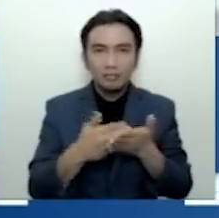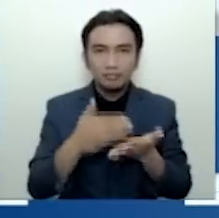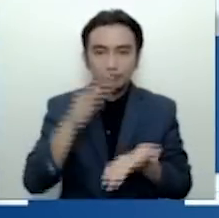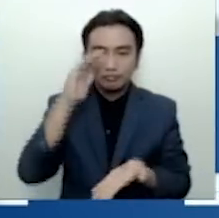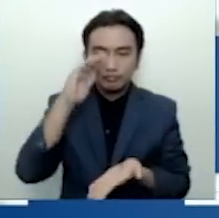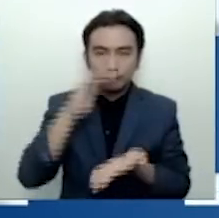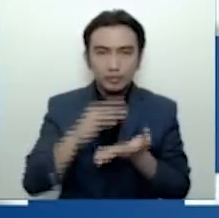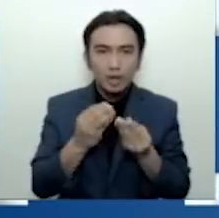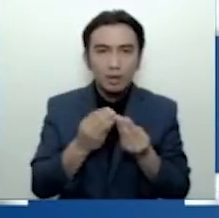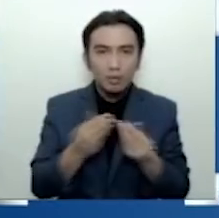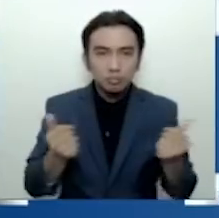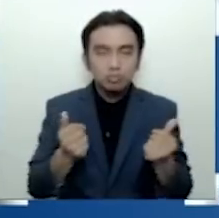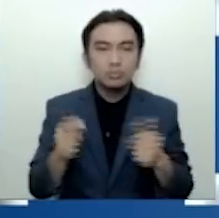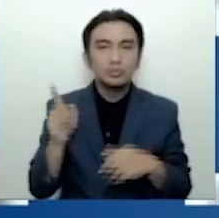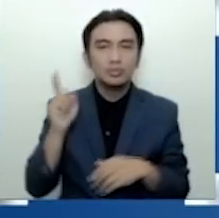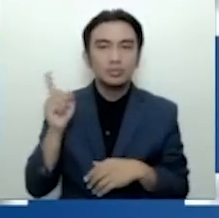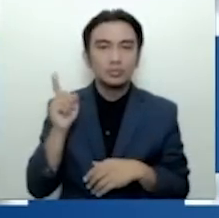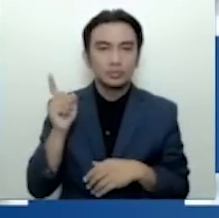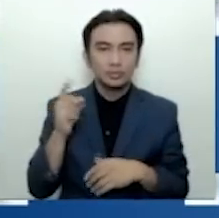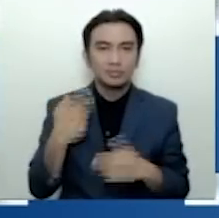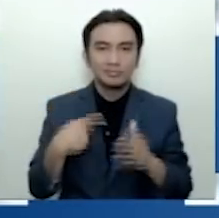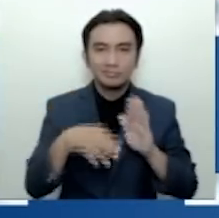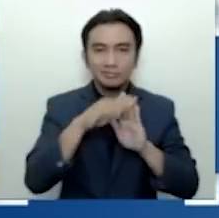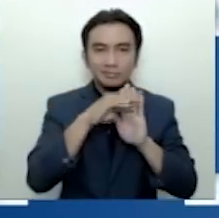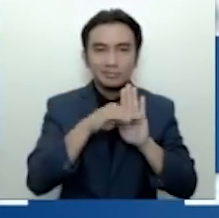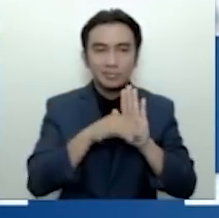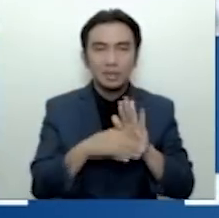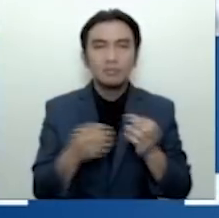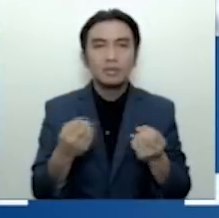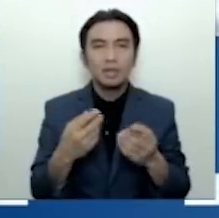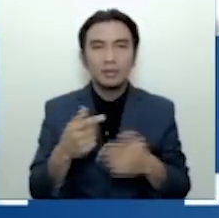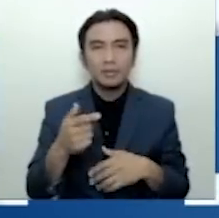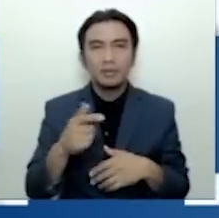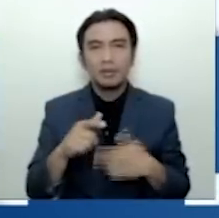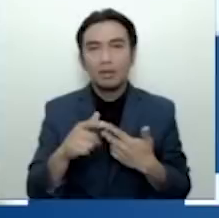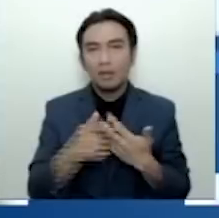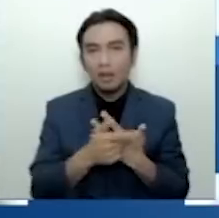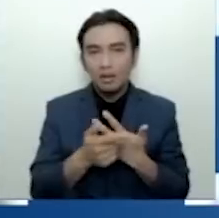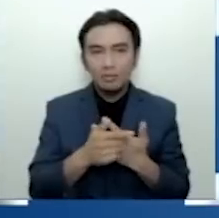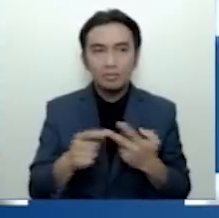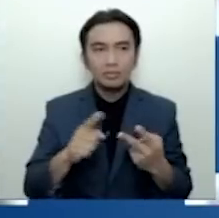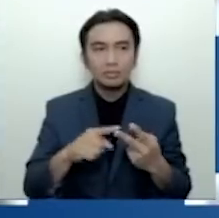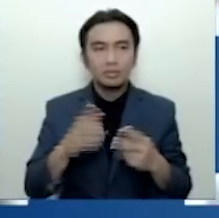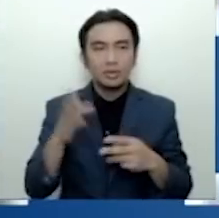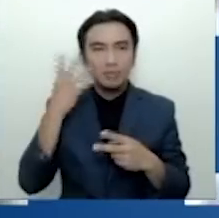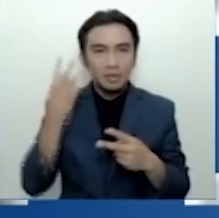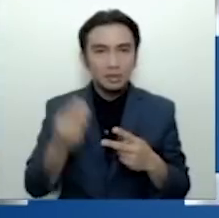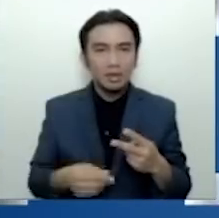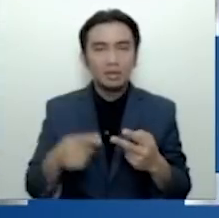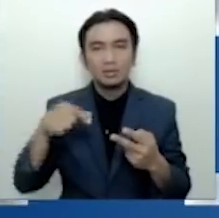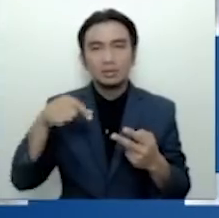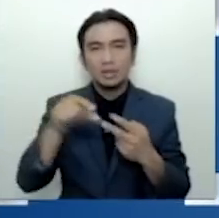at Miyerkules. Marami pa naman ang biyahe pa Laguna, Batangas, Quezon at Baguio. Sa mga biyaheng Visayas at